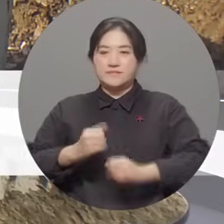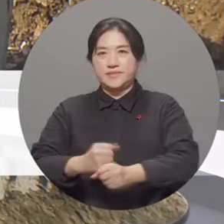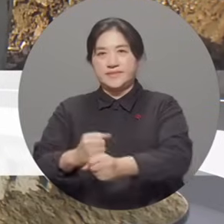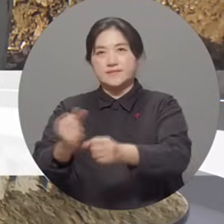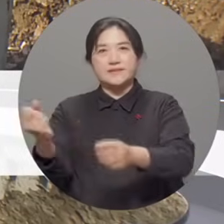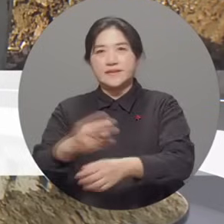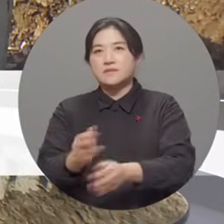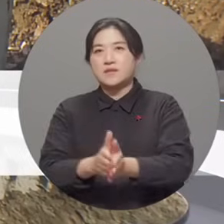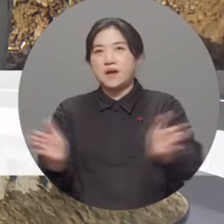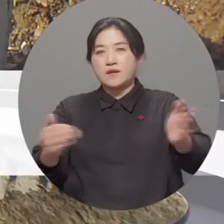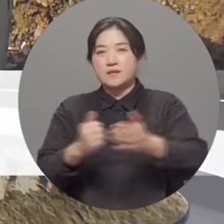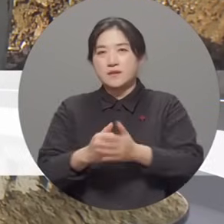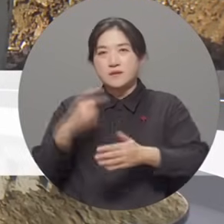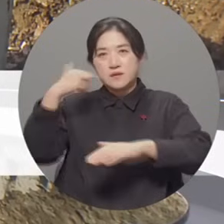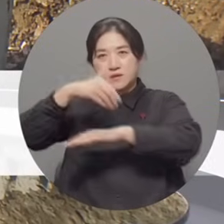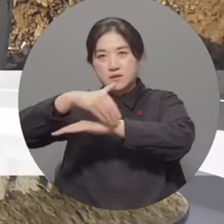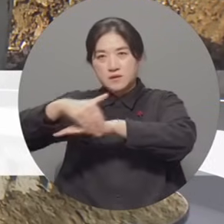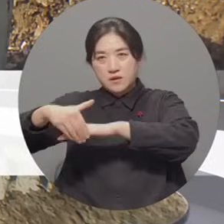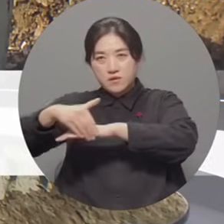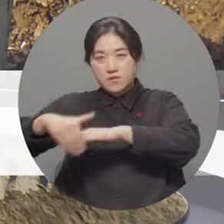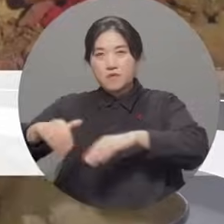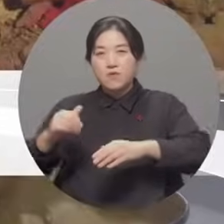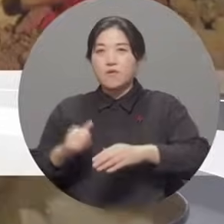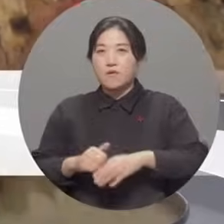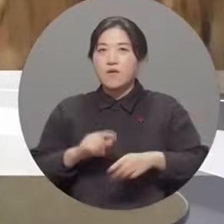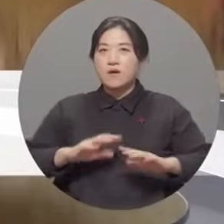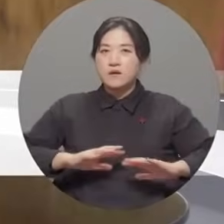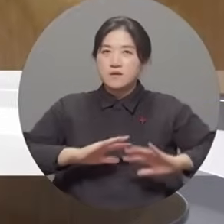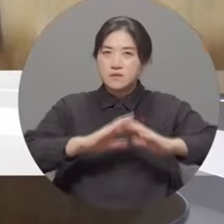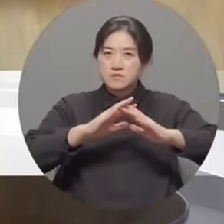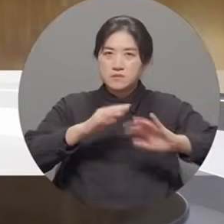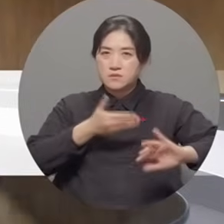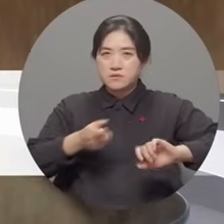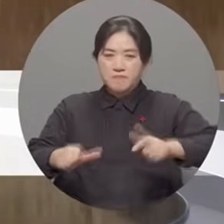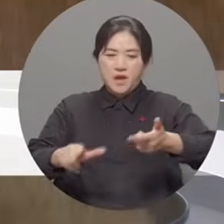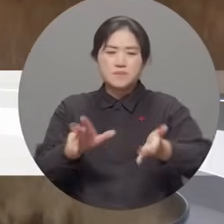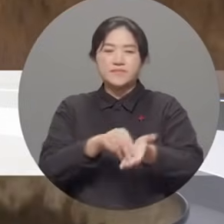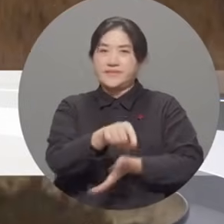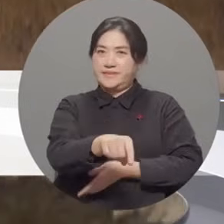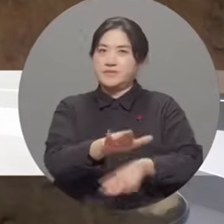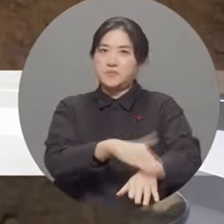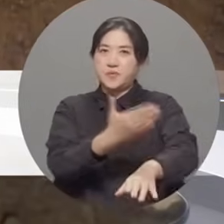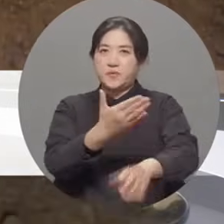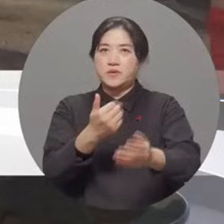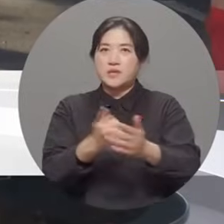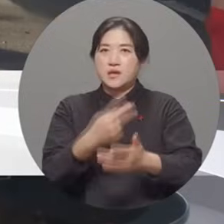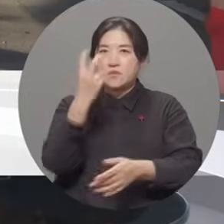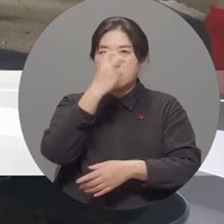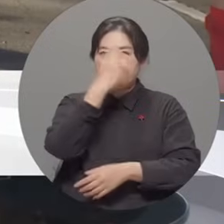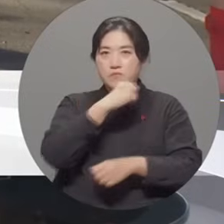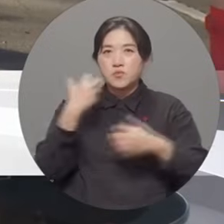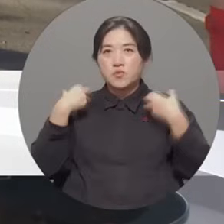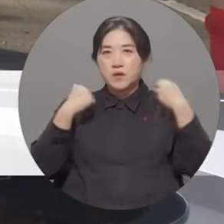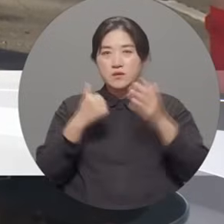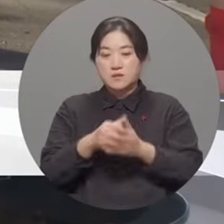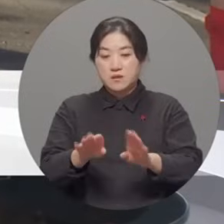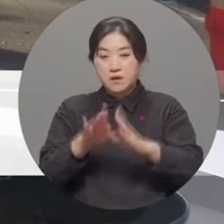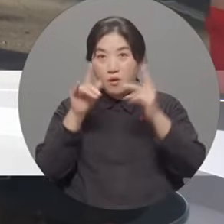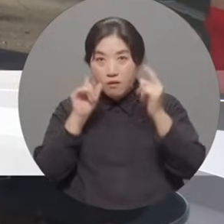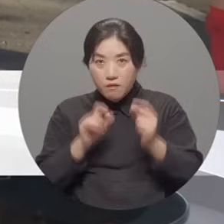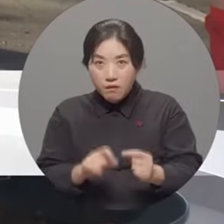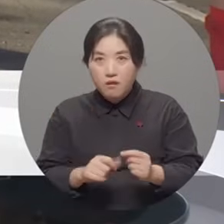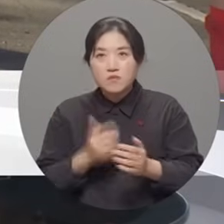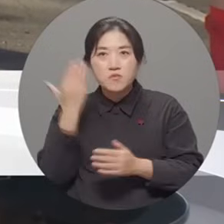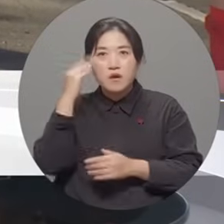들어갔습니다. 시공사가 설계도와 다르게 공사를 진행한 사실이 확인됐기 때문인데요. 관리감독기관은 개통을 코앞에